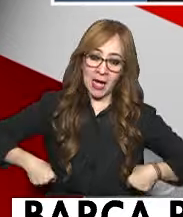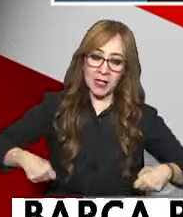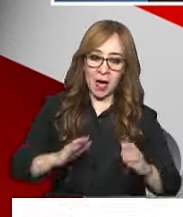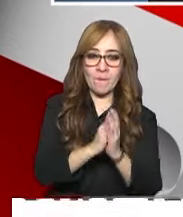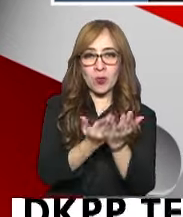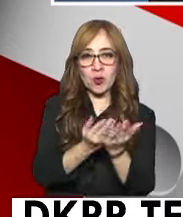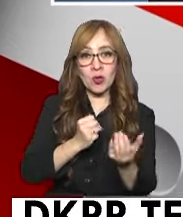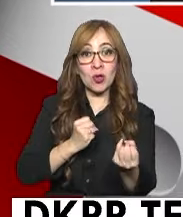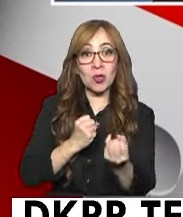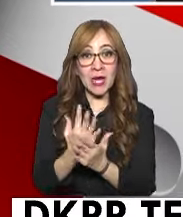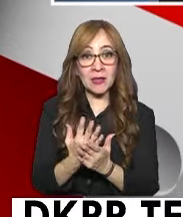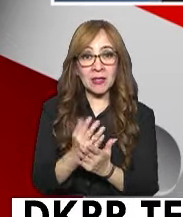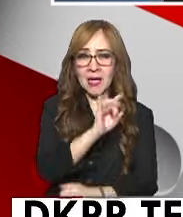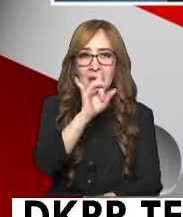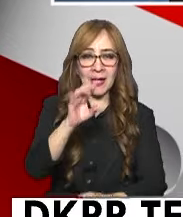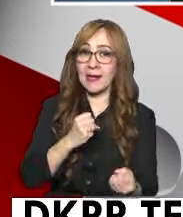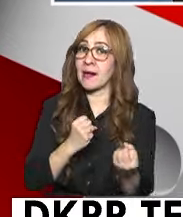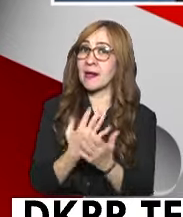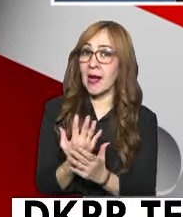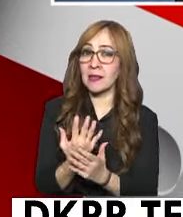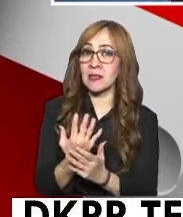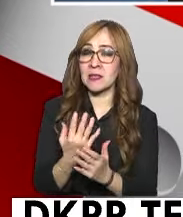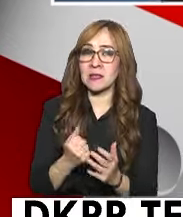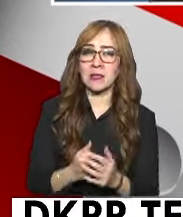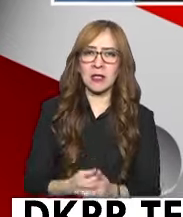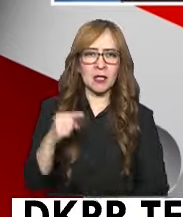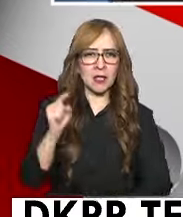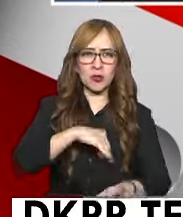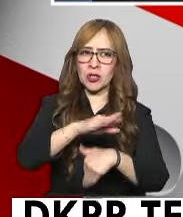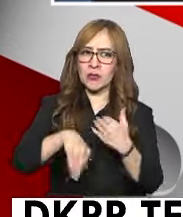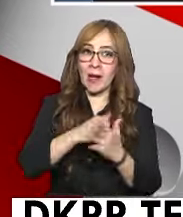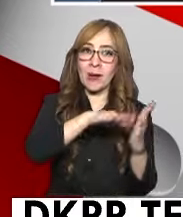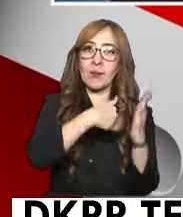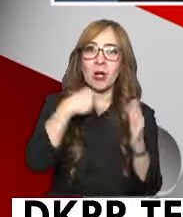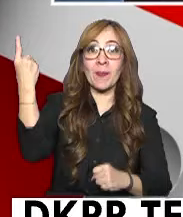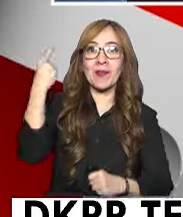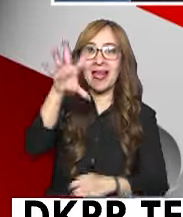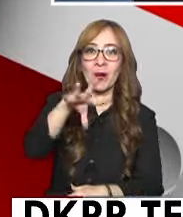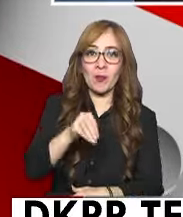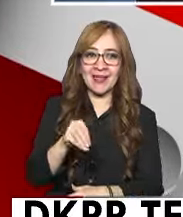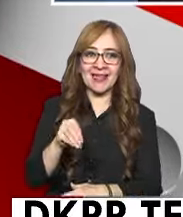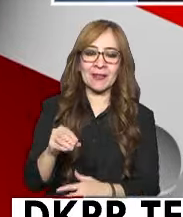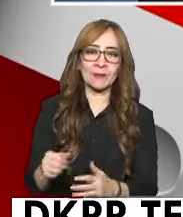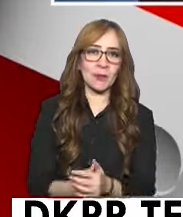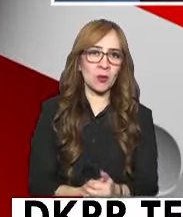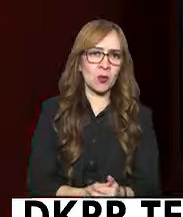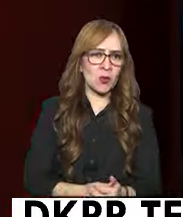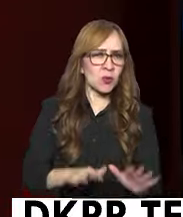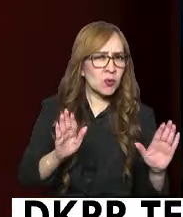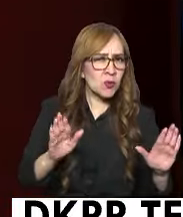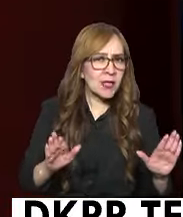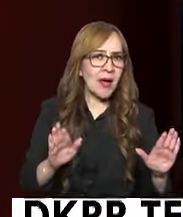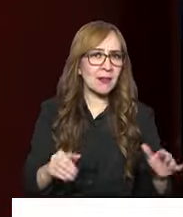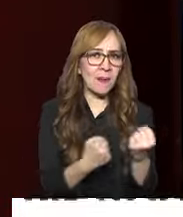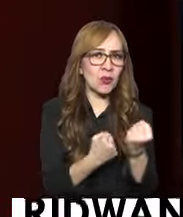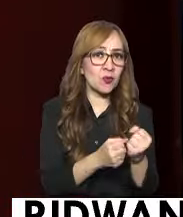gratis baju gratis t sekolah gratis dan kemudian Itu semua adalah program pemerintah Kabupaten kasukung mohon tenang